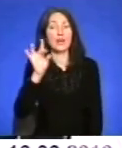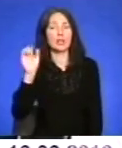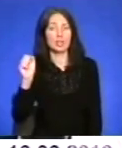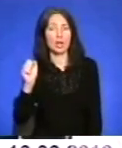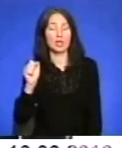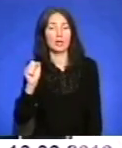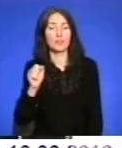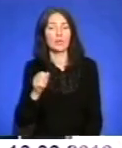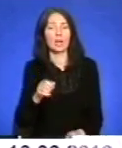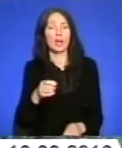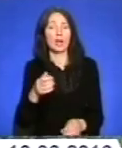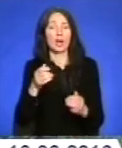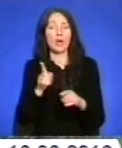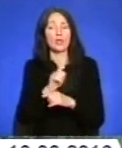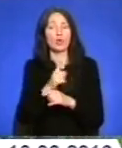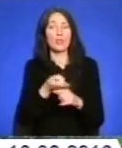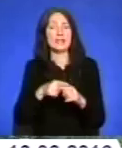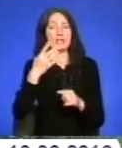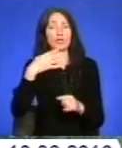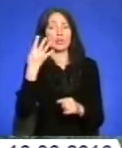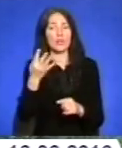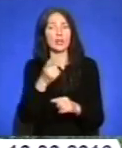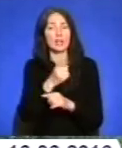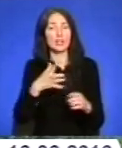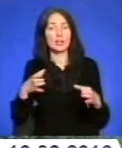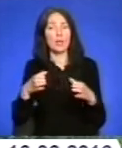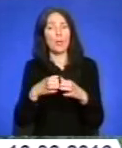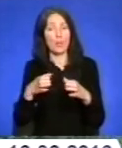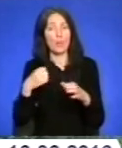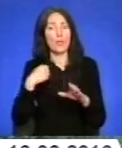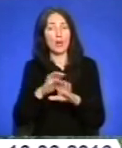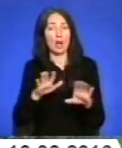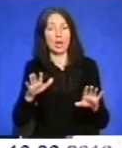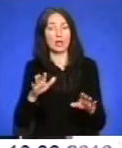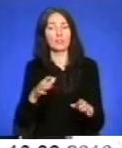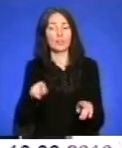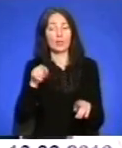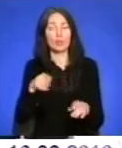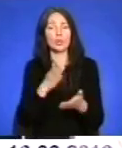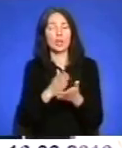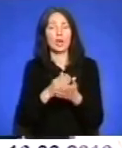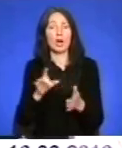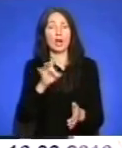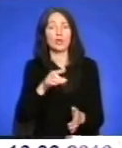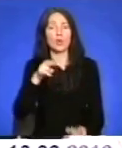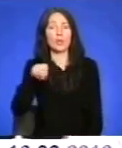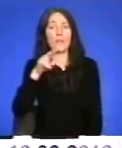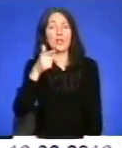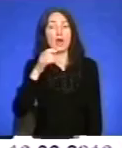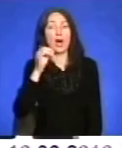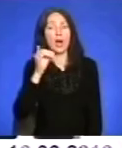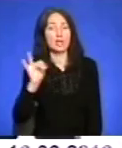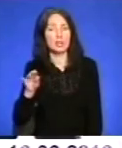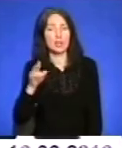на території якої ми перебуваємо. В даному випадку представлені тут райони – Підгаєцький, Бучацький,